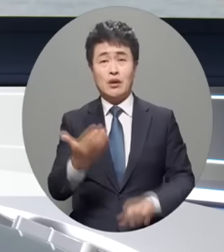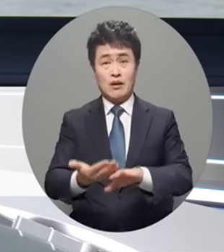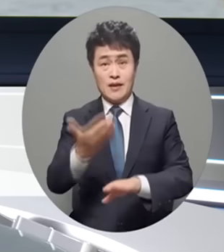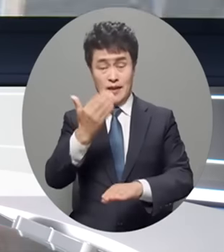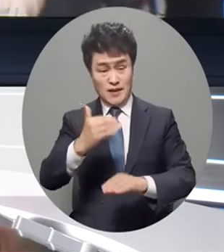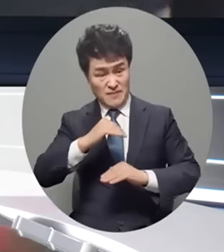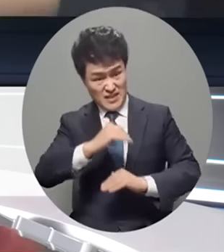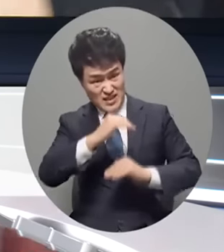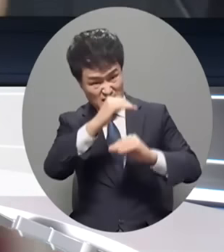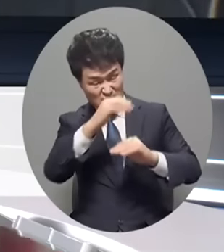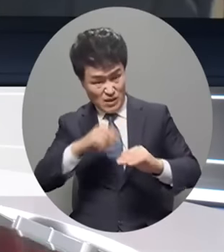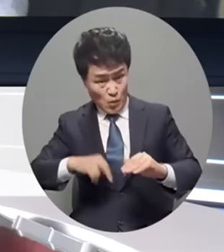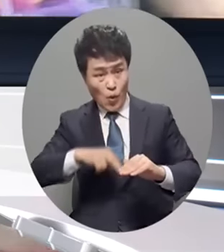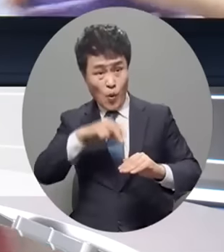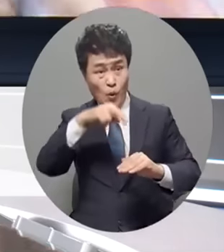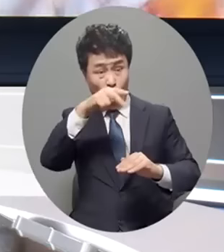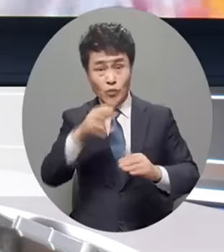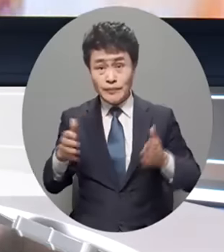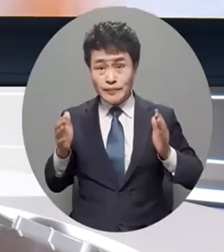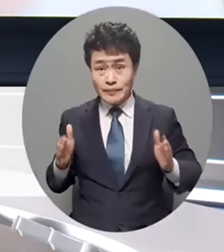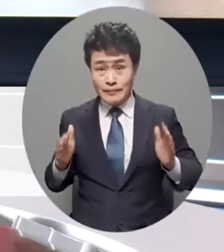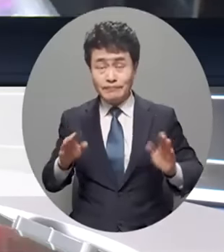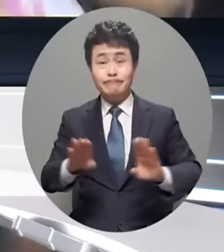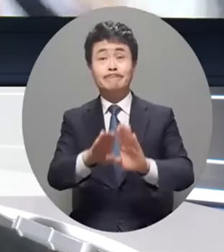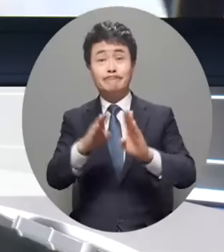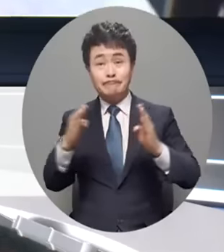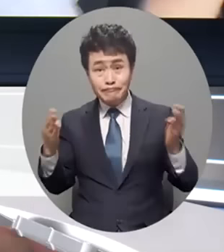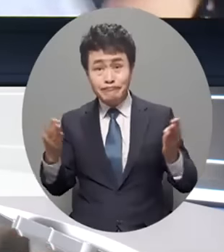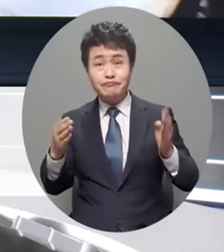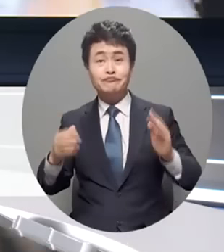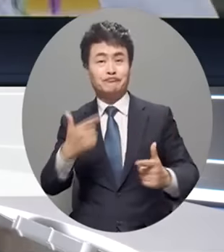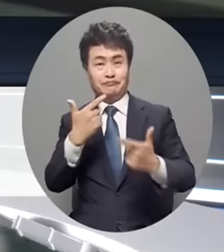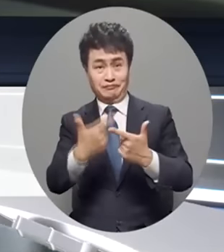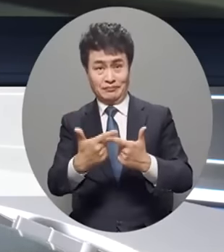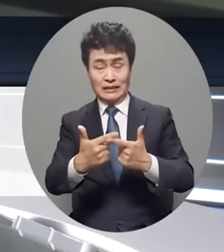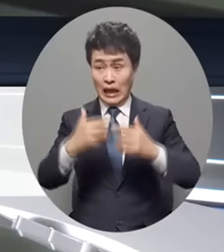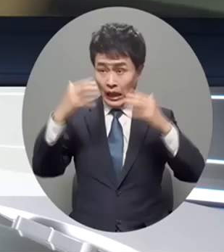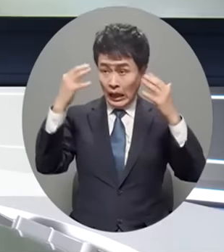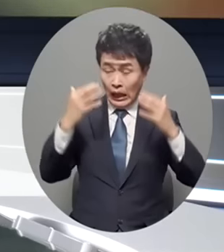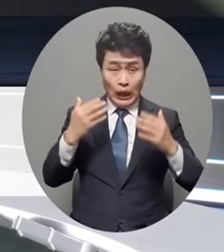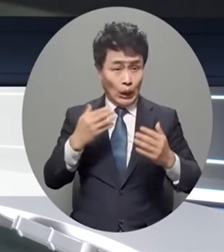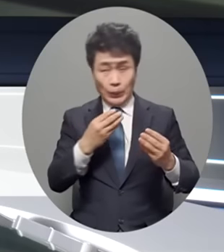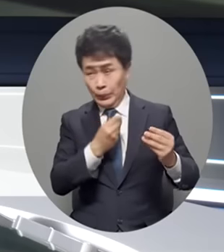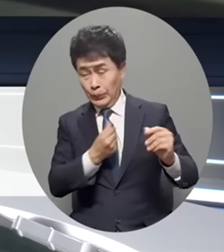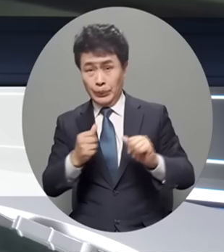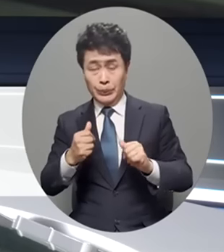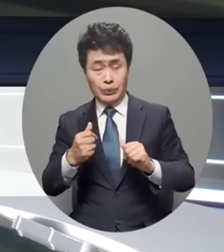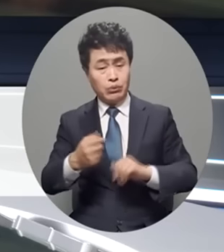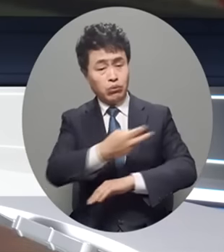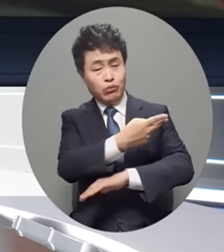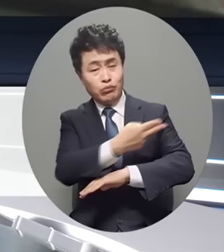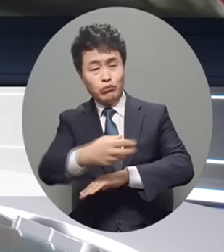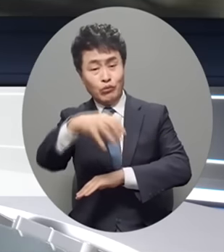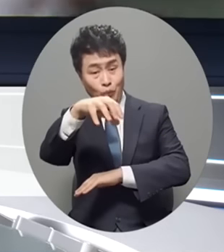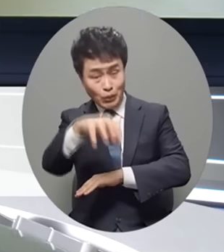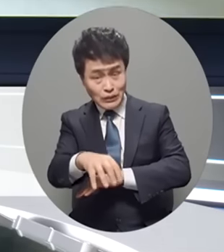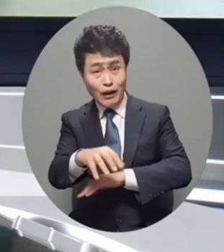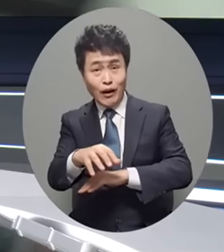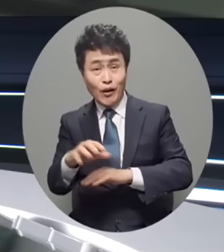계단을 오르는 수직 마라톤 대회가 열리는가 하면 부산에선 더위를 피하려는 시민들이 해수욕장으로